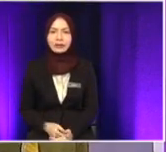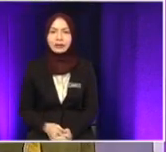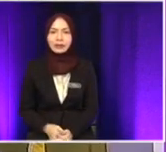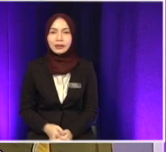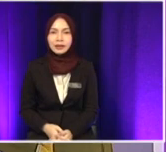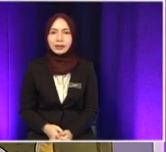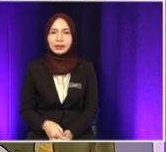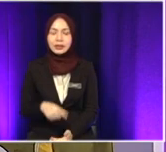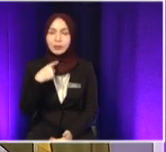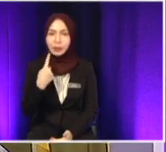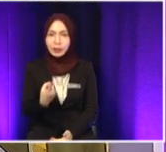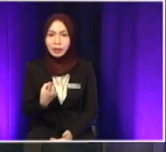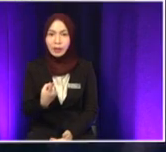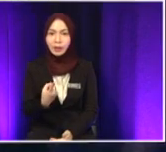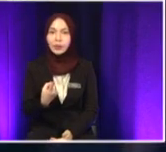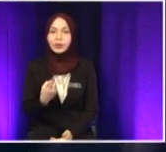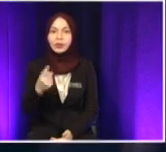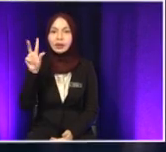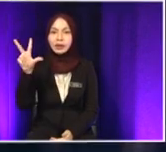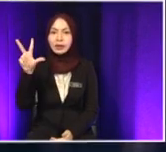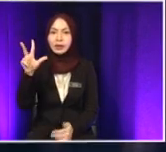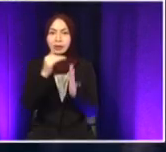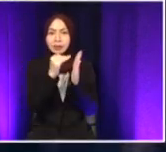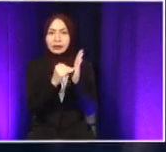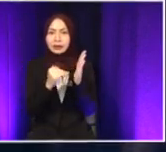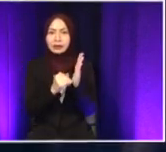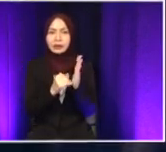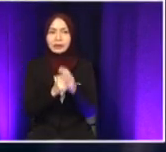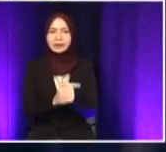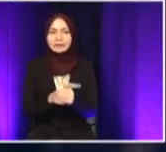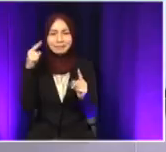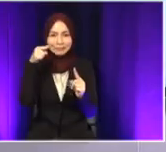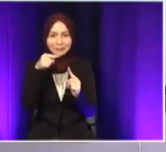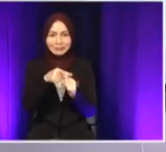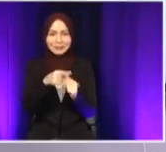bantuan hiburan dalam Islam yang pertama